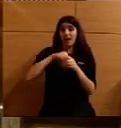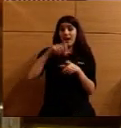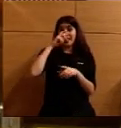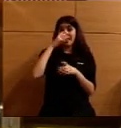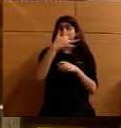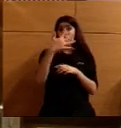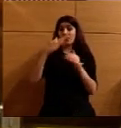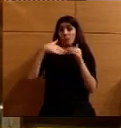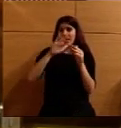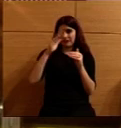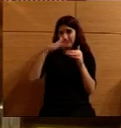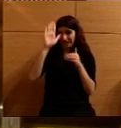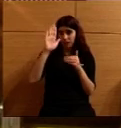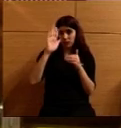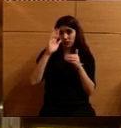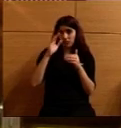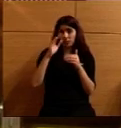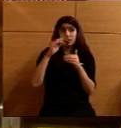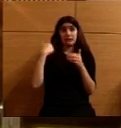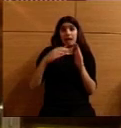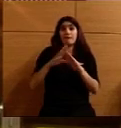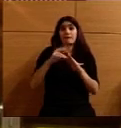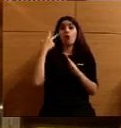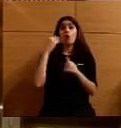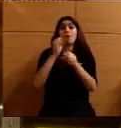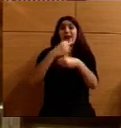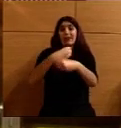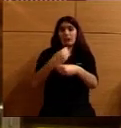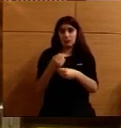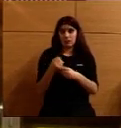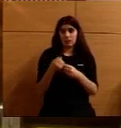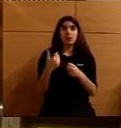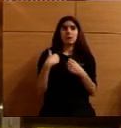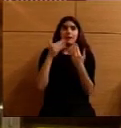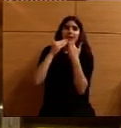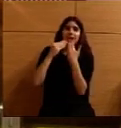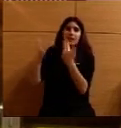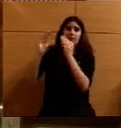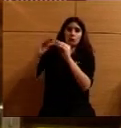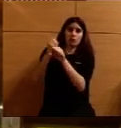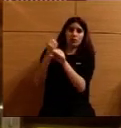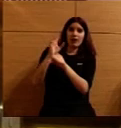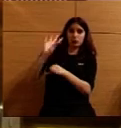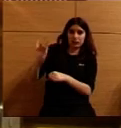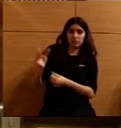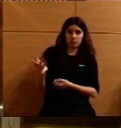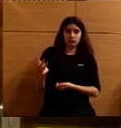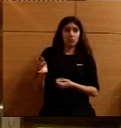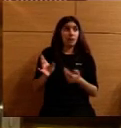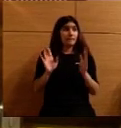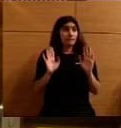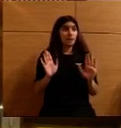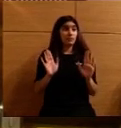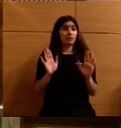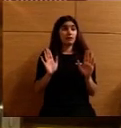de 55 anys i se van jubilant, i hem d'agrair-los a més el seu treball.